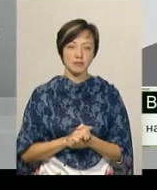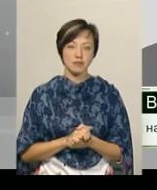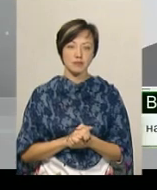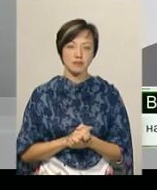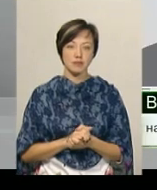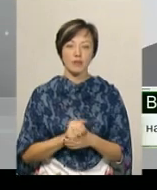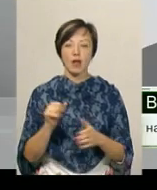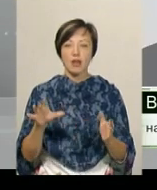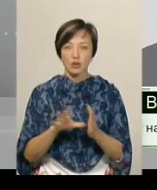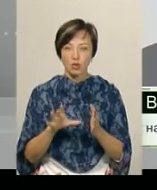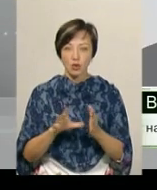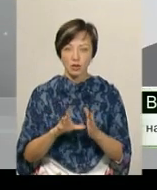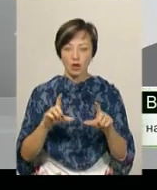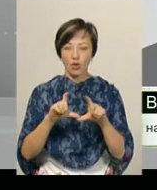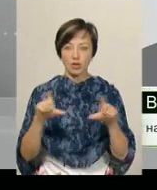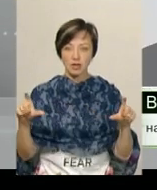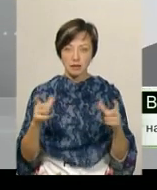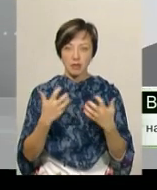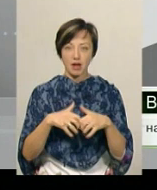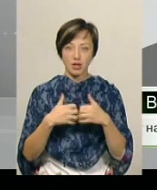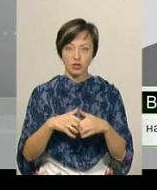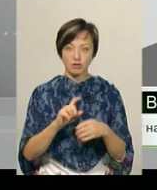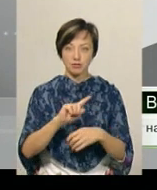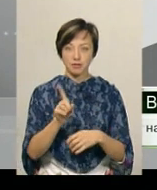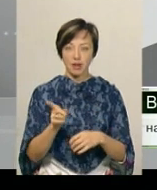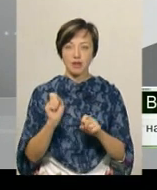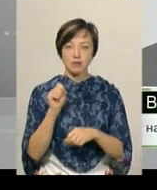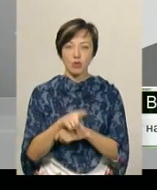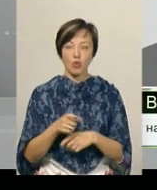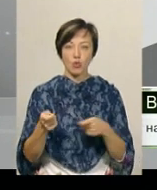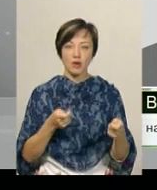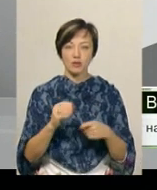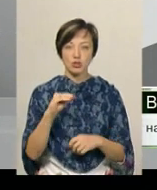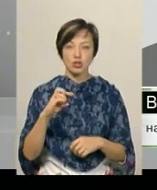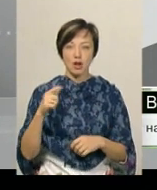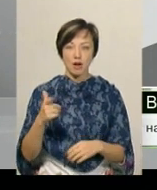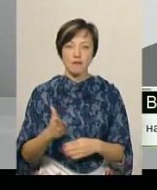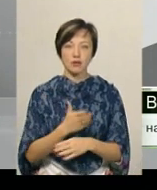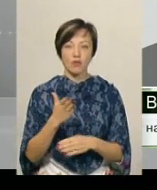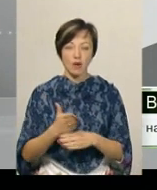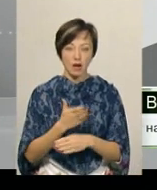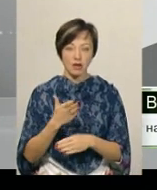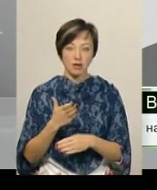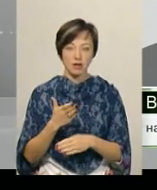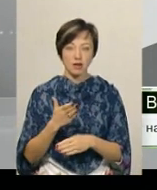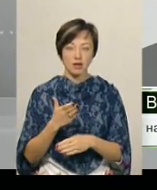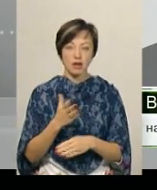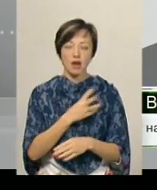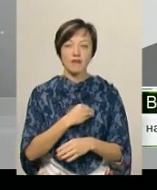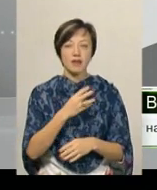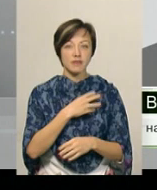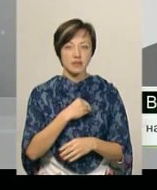Електронний годинник з механічним циферблатом. На замовлення управління ЖКГ виготовляє